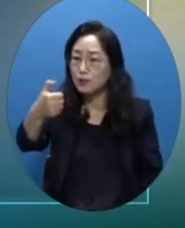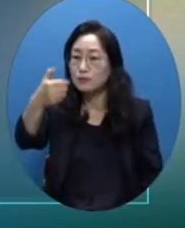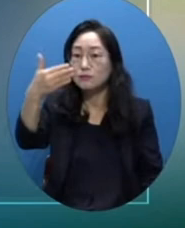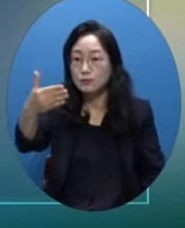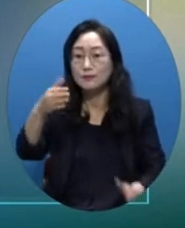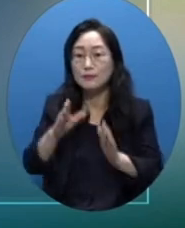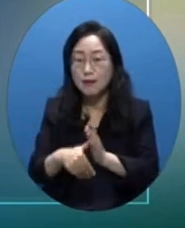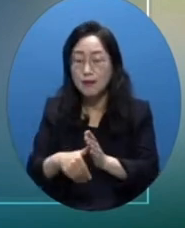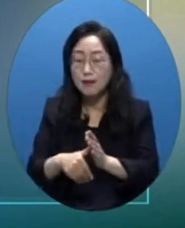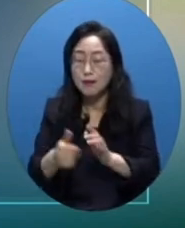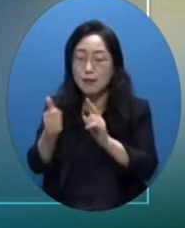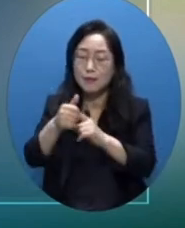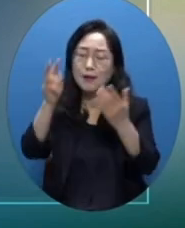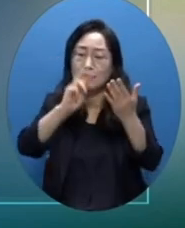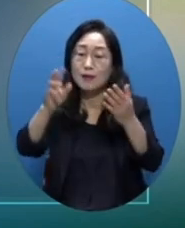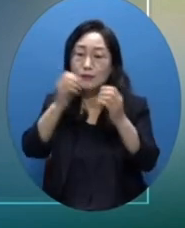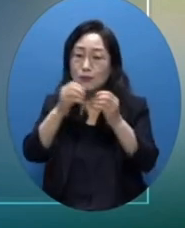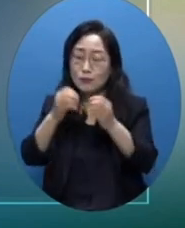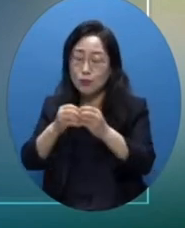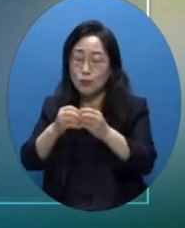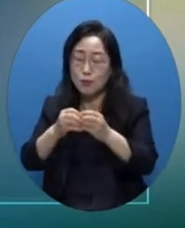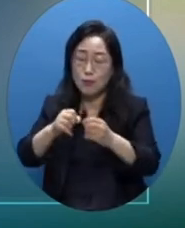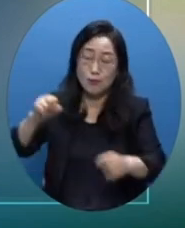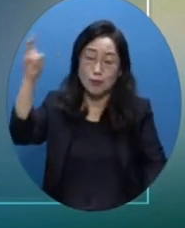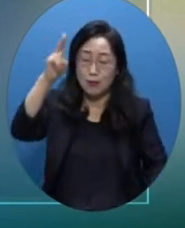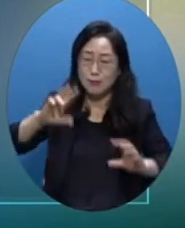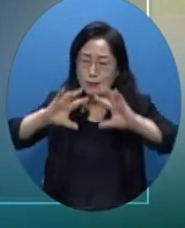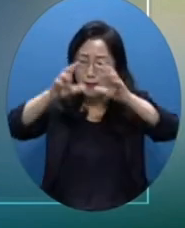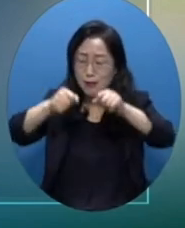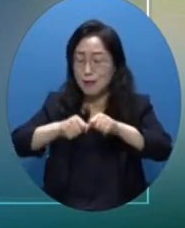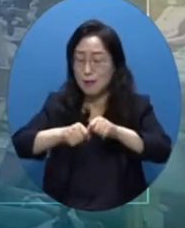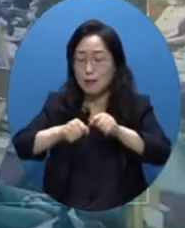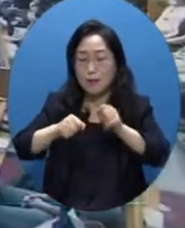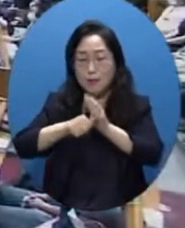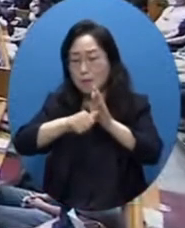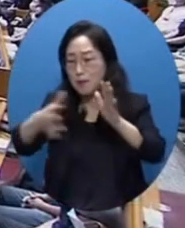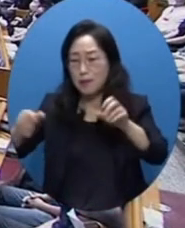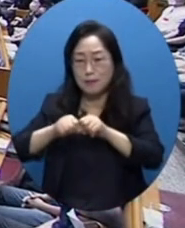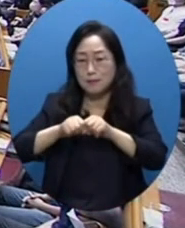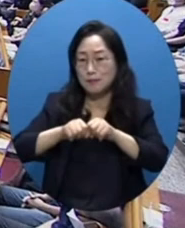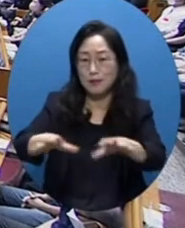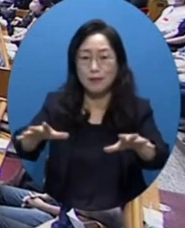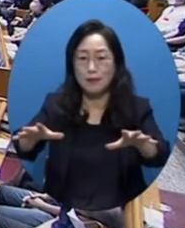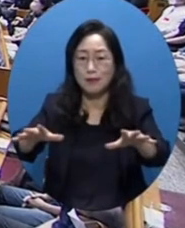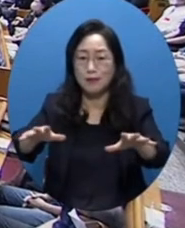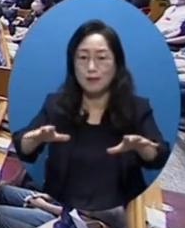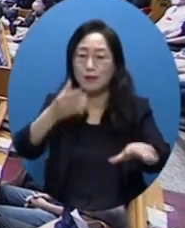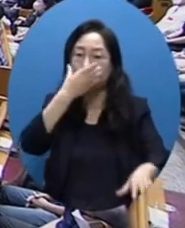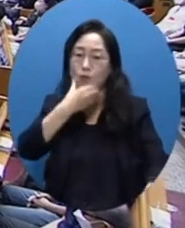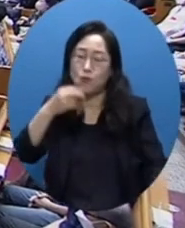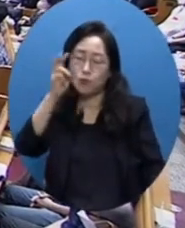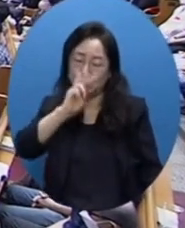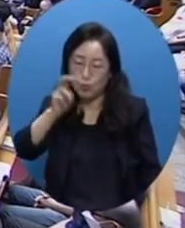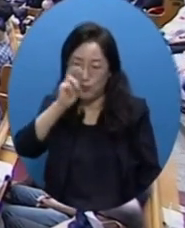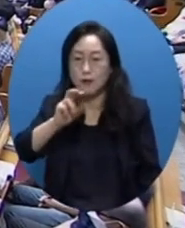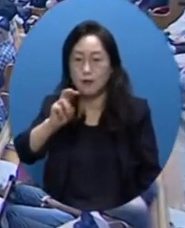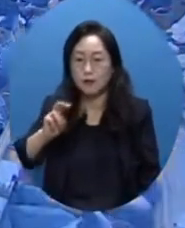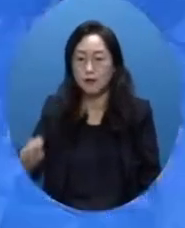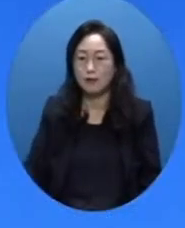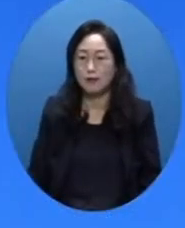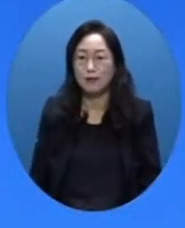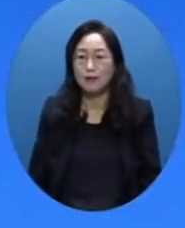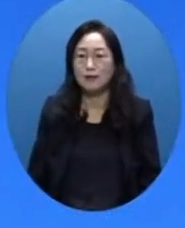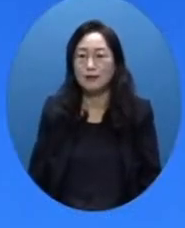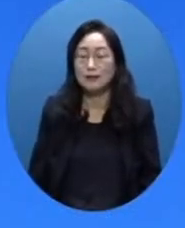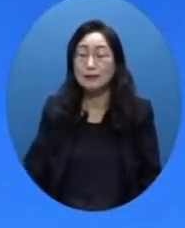1859년에 그가 지은 찬송이 순식간에 전 세계적으로 알려진 유명한 복음성가가 되었습니다. 그리고